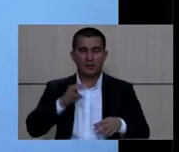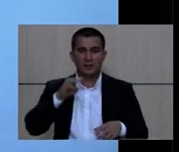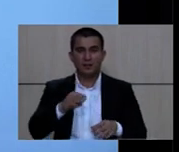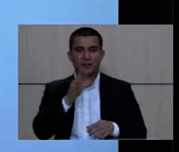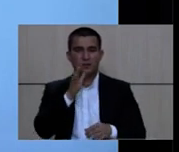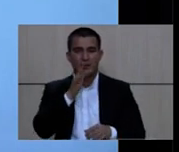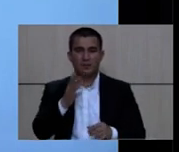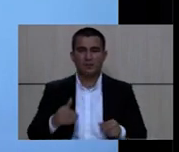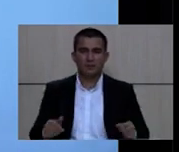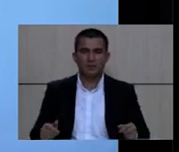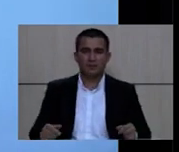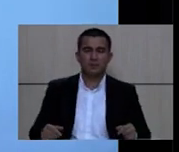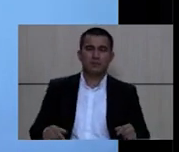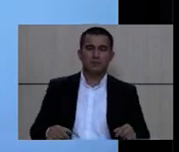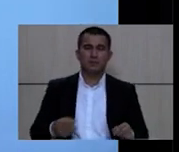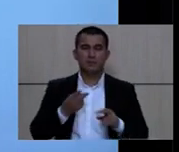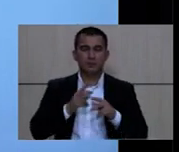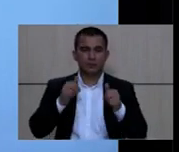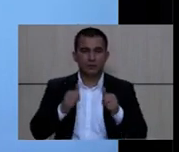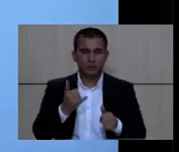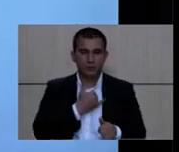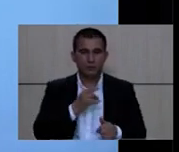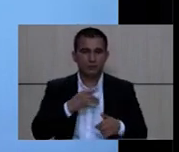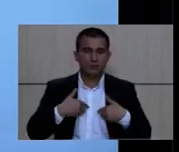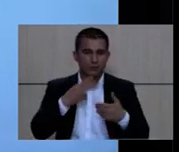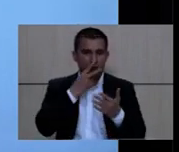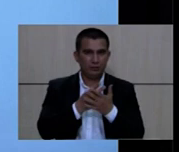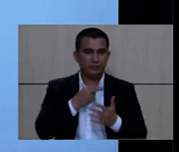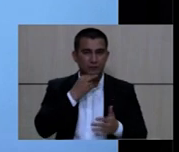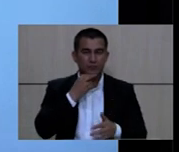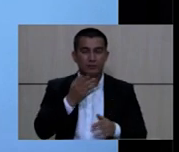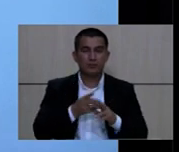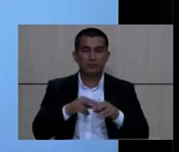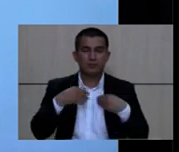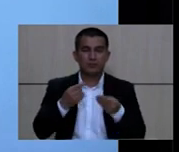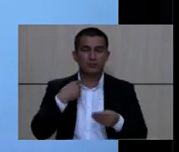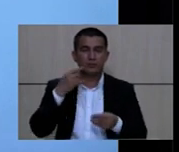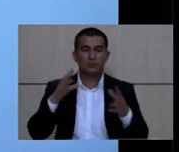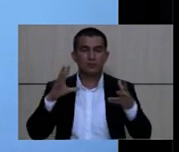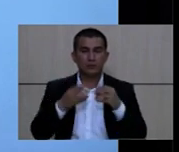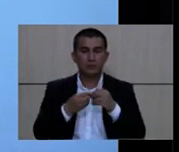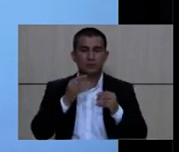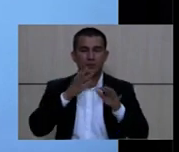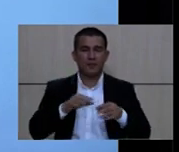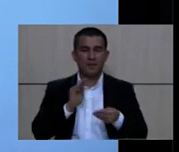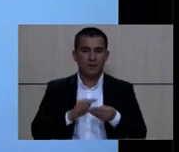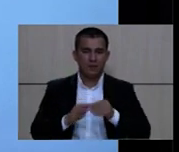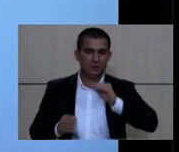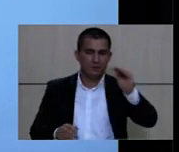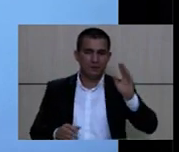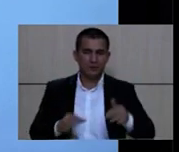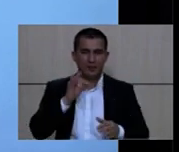vaqt. Formuladan foydalanib, berilganlarning son qiymatini joyiga qo'yamiz. Yechish, demak